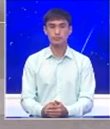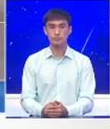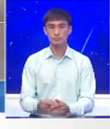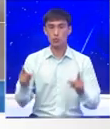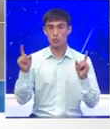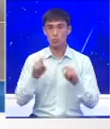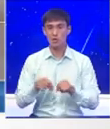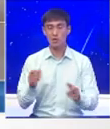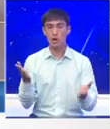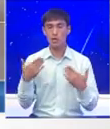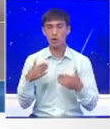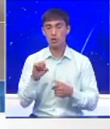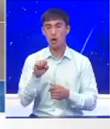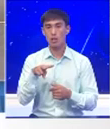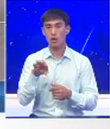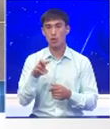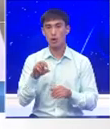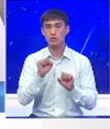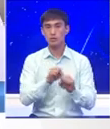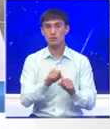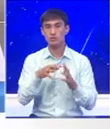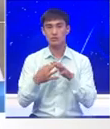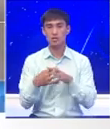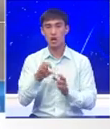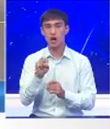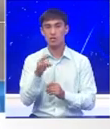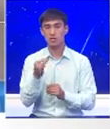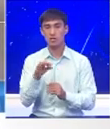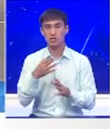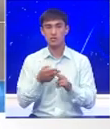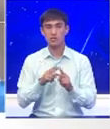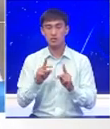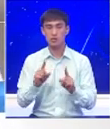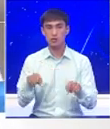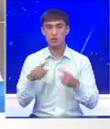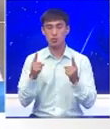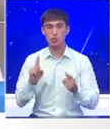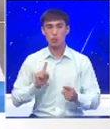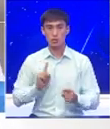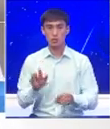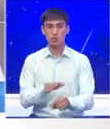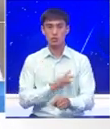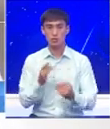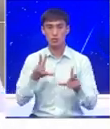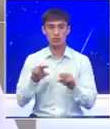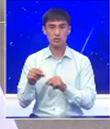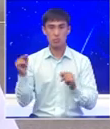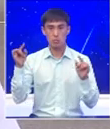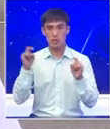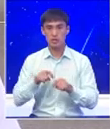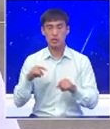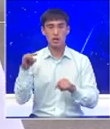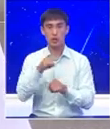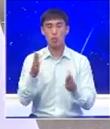Сюда приехали отдохнуть на Алакуль. Остановимся в селе Акши. Этого рейса ждали долго, и сейчас я счастлив. Мы прилетели